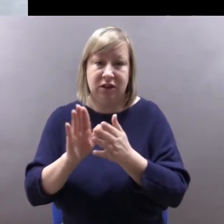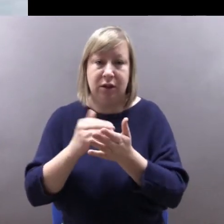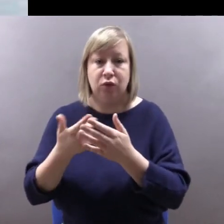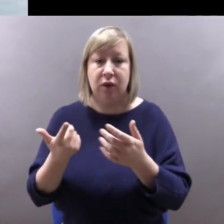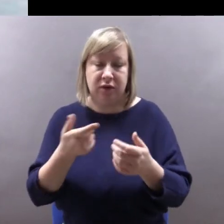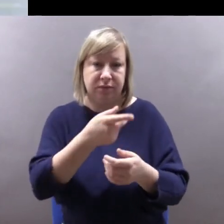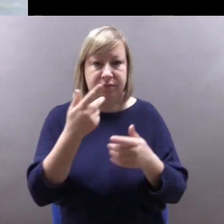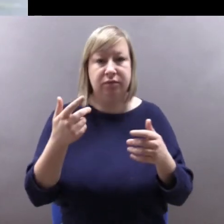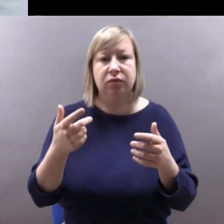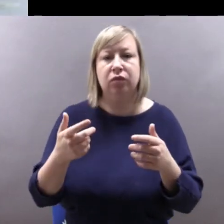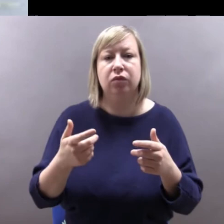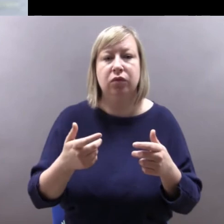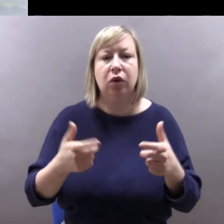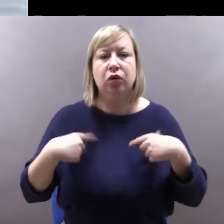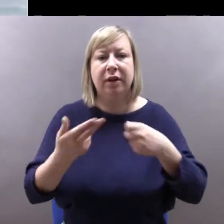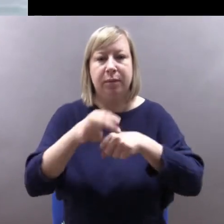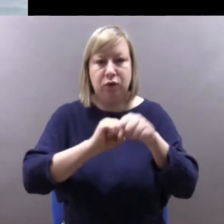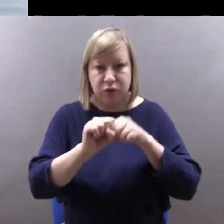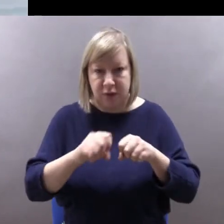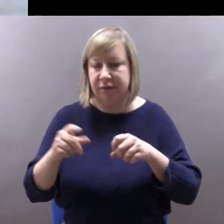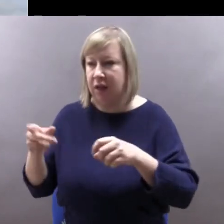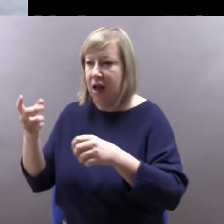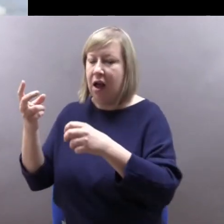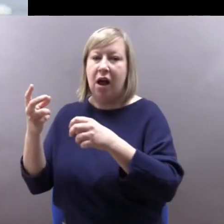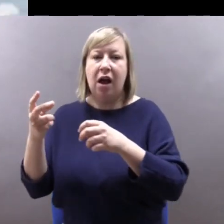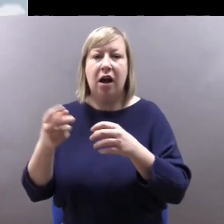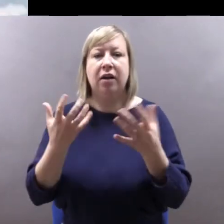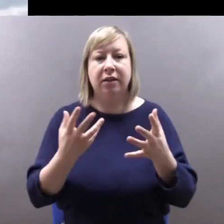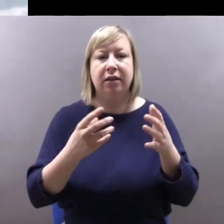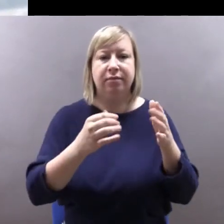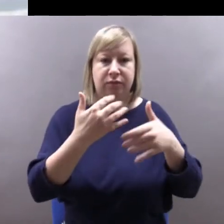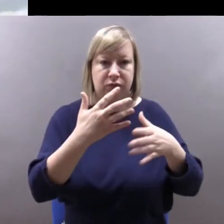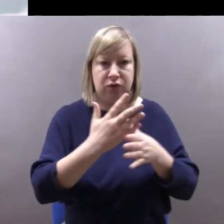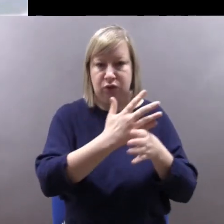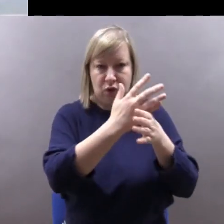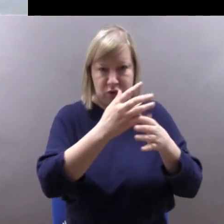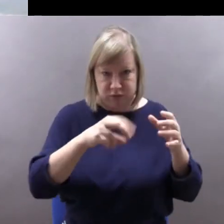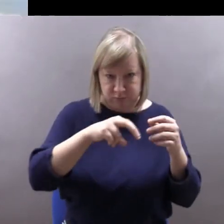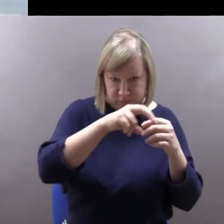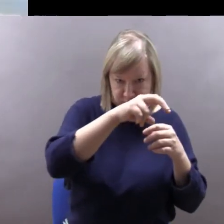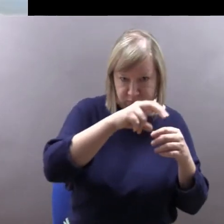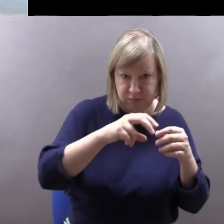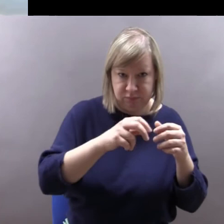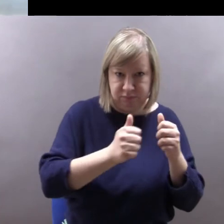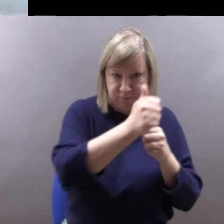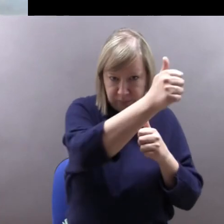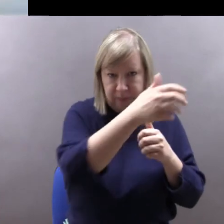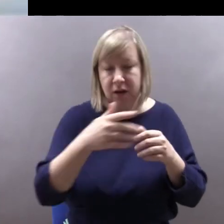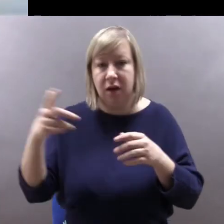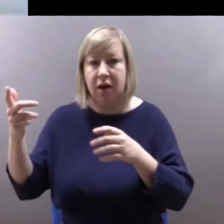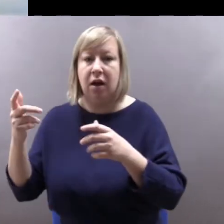gdzieś jakaś dostępność, jeśli ci panowie będą uśmiechnięci, będą wiedzieli, jak to zrobić i tak dalej,